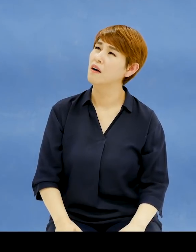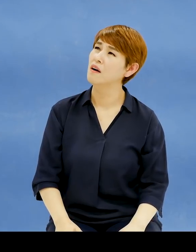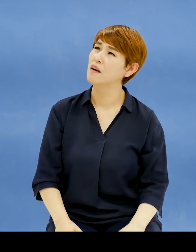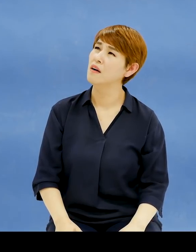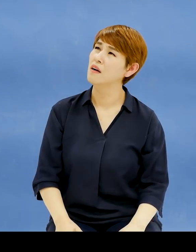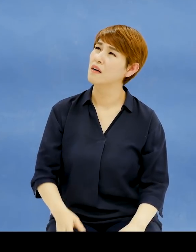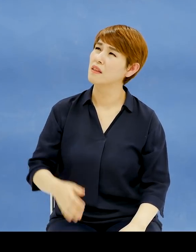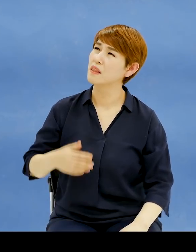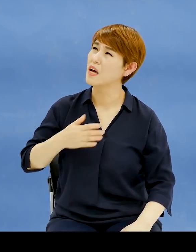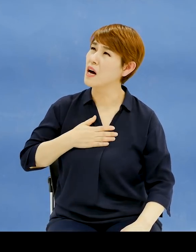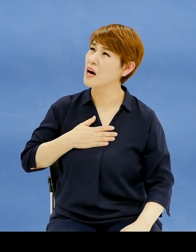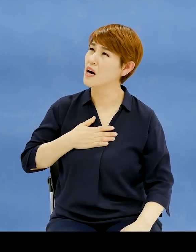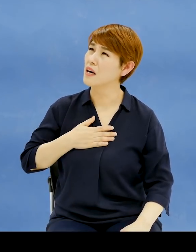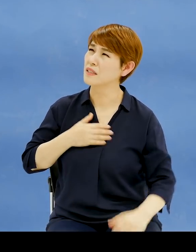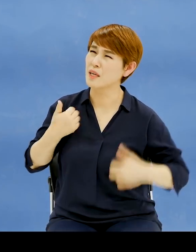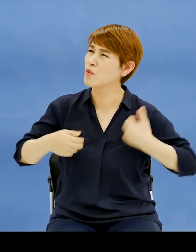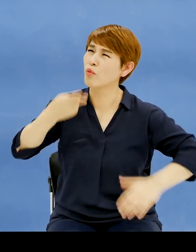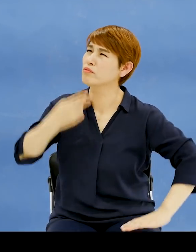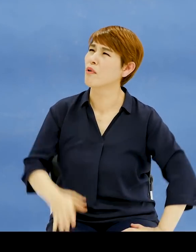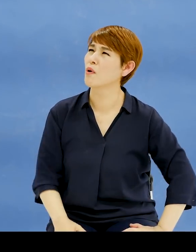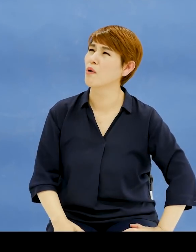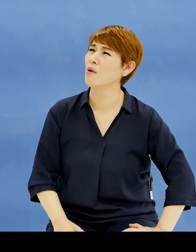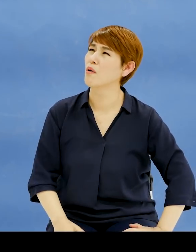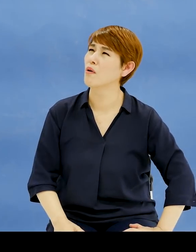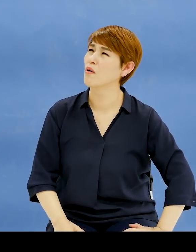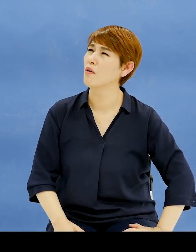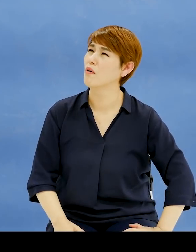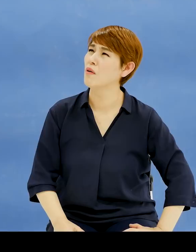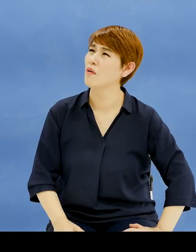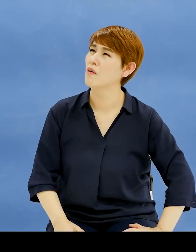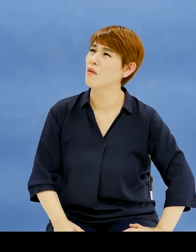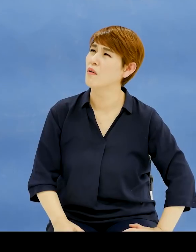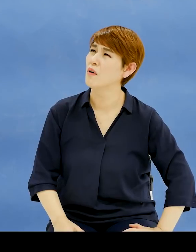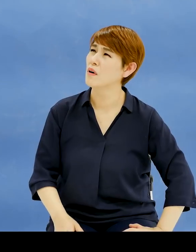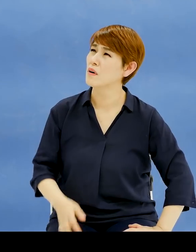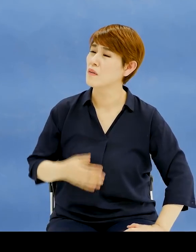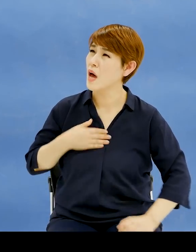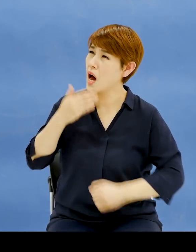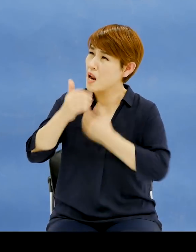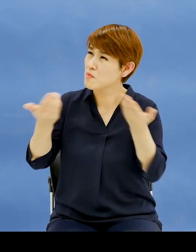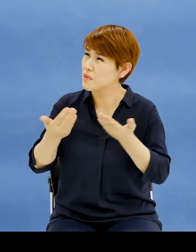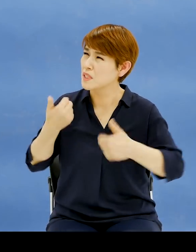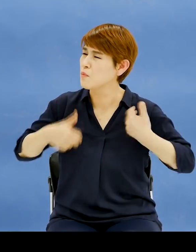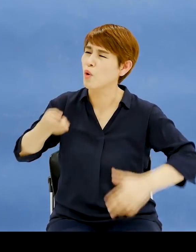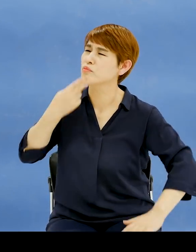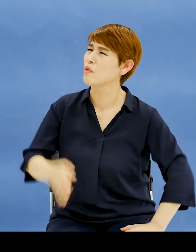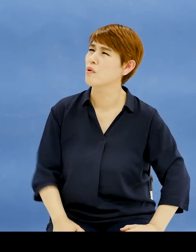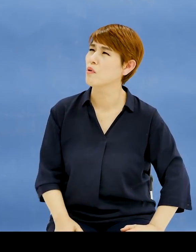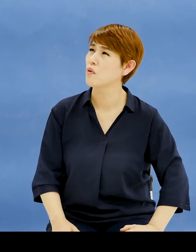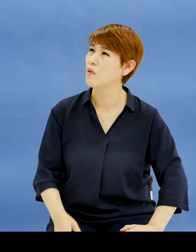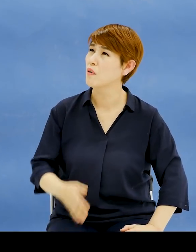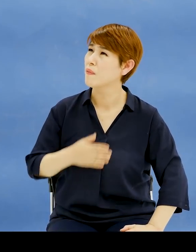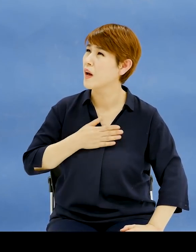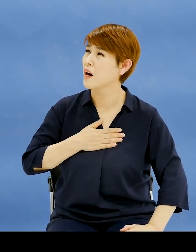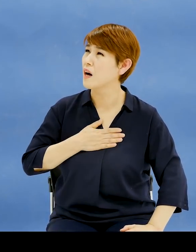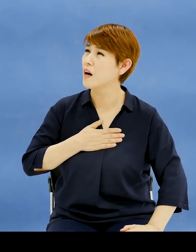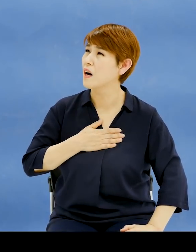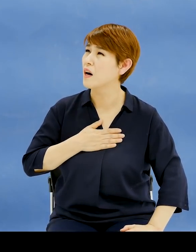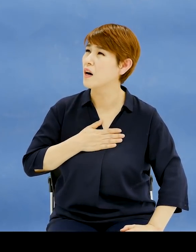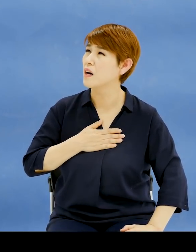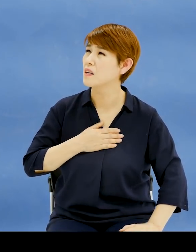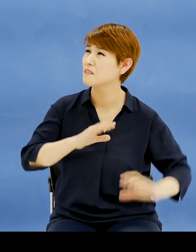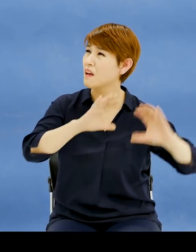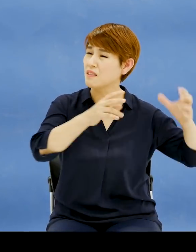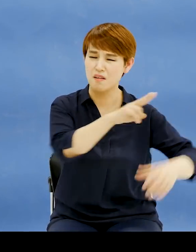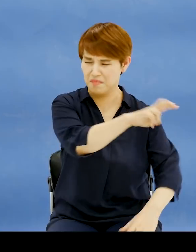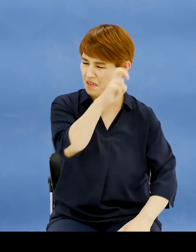나 정말 재미없어요. 하나님. 정말 가볍게 얘기해서 재미없죠. 진짜 하나님 저는 이